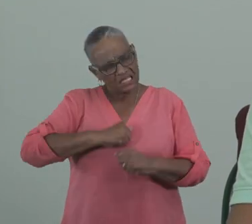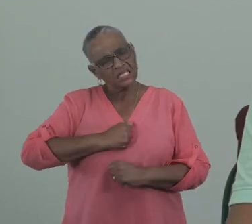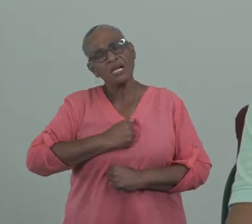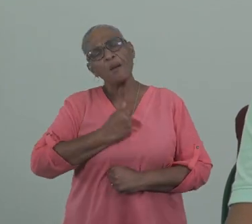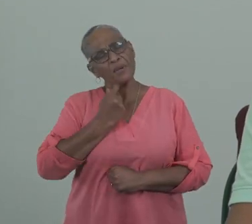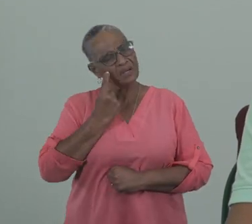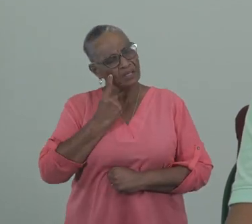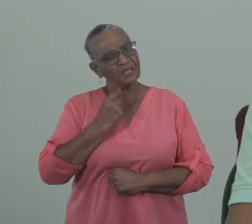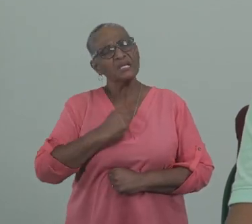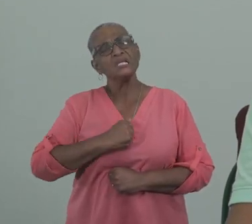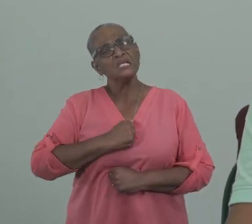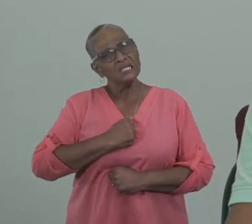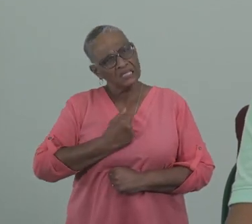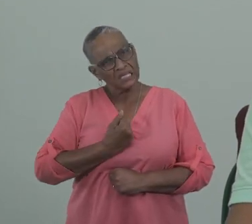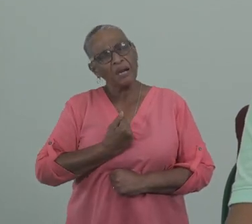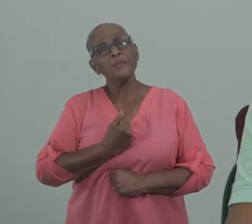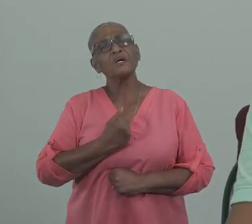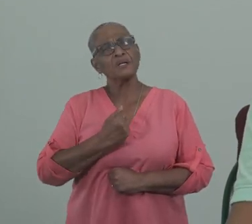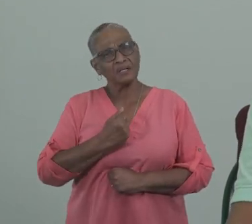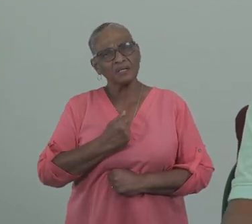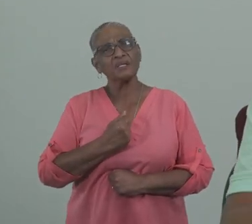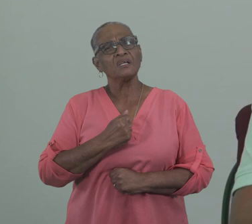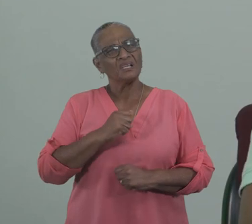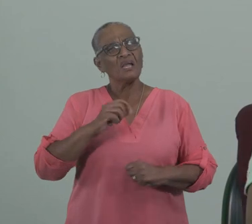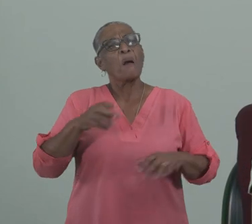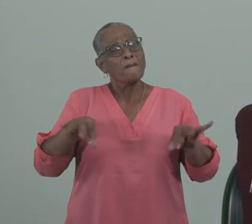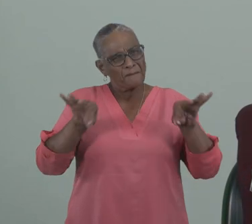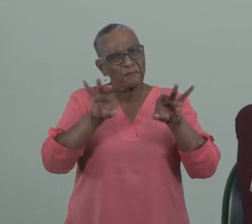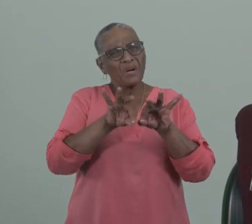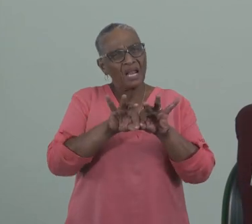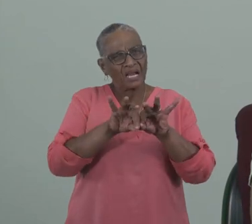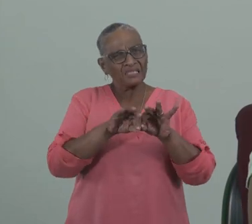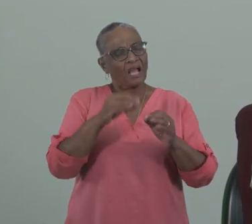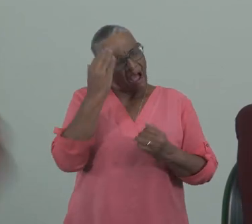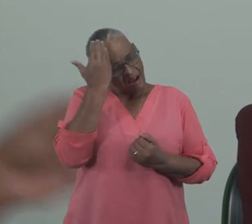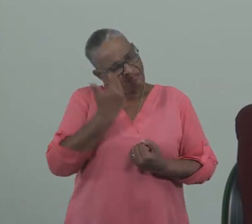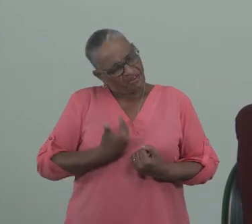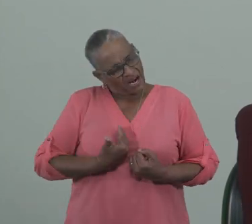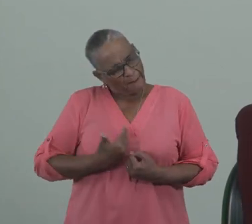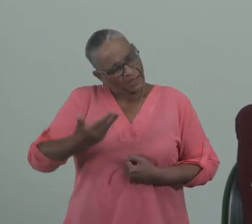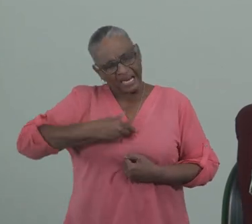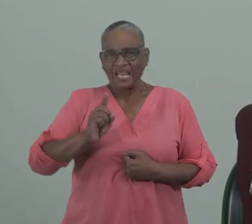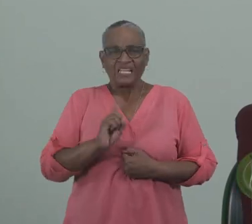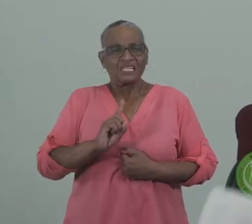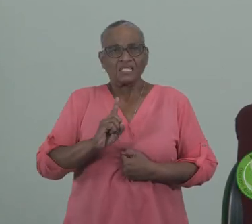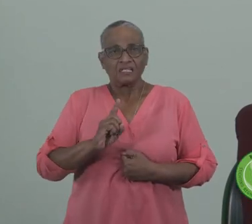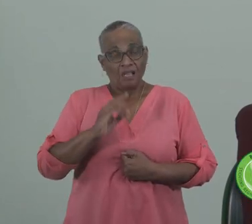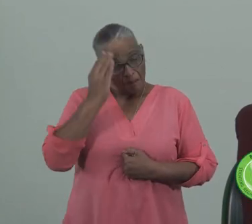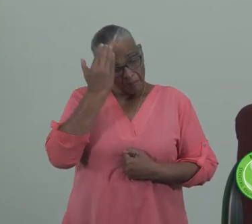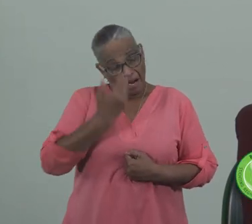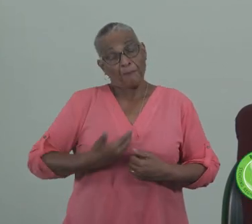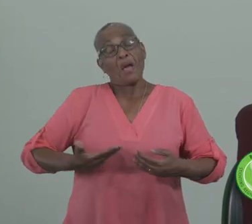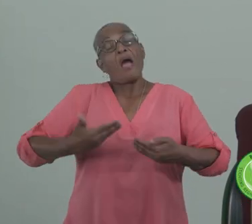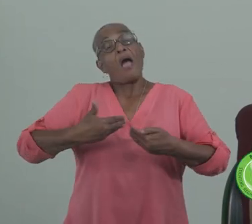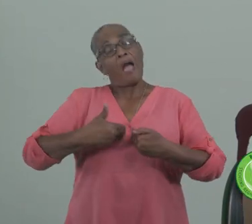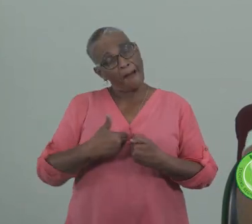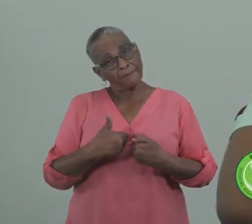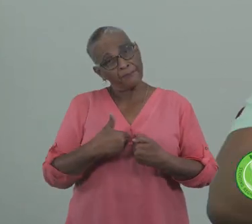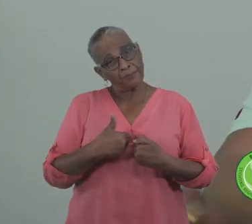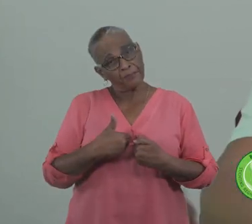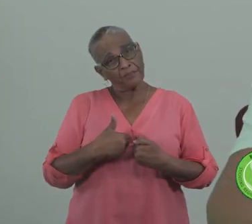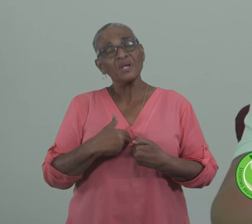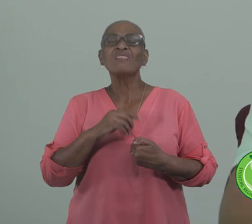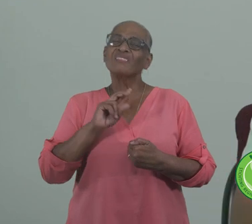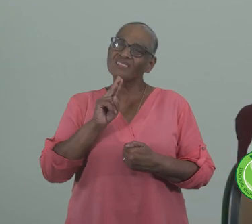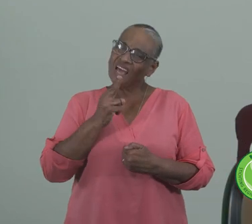wel heel triest hoor. Kijk, alvast... Het belangrijkste is om die beroerte niet te krijgen. If ik kies aan beroerte, Bas, zijn er